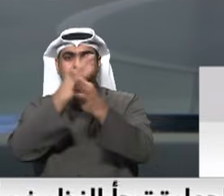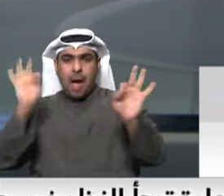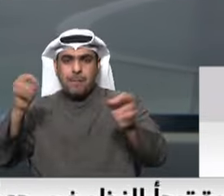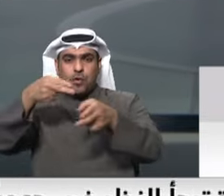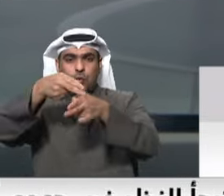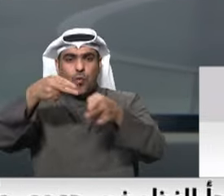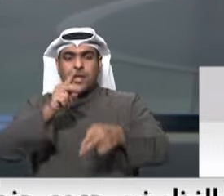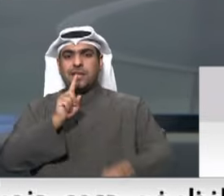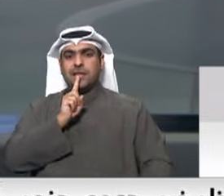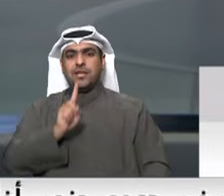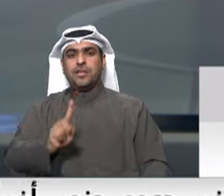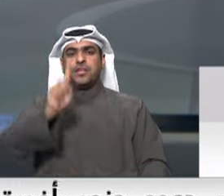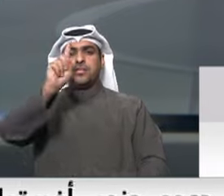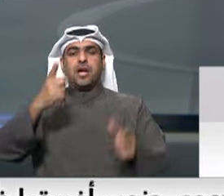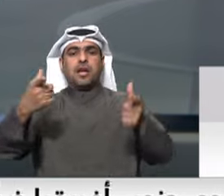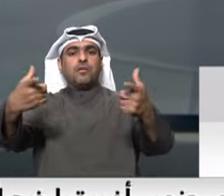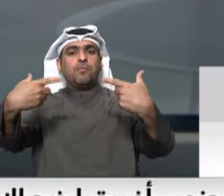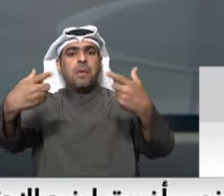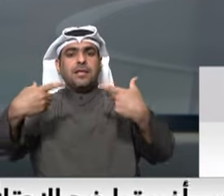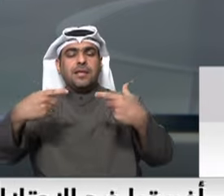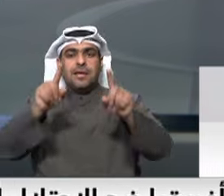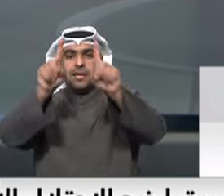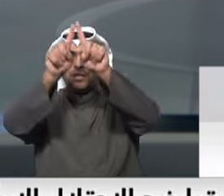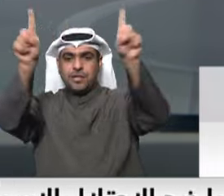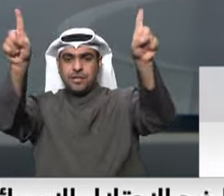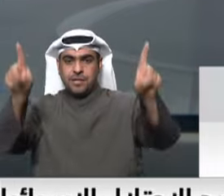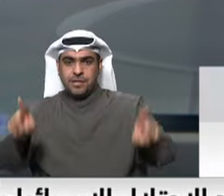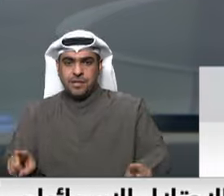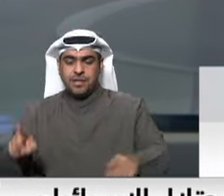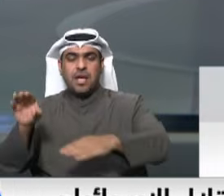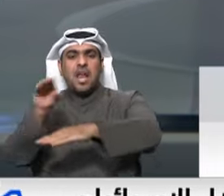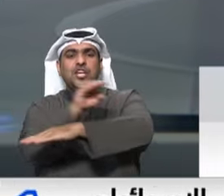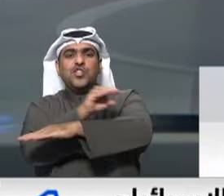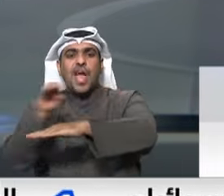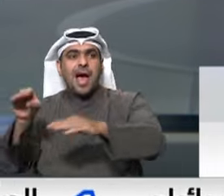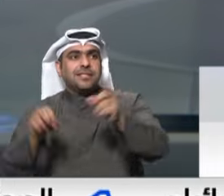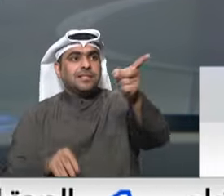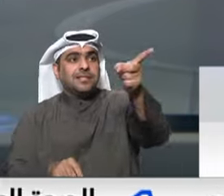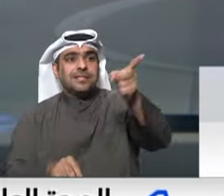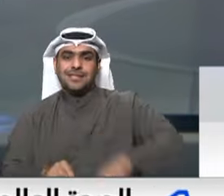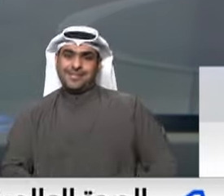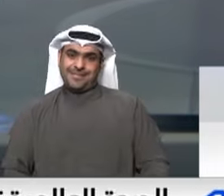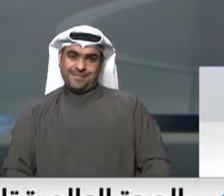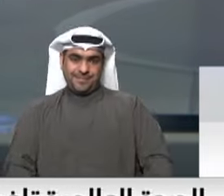الخدمة، تسهيلا على المواطنين في إنجاز معاملاتهم بكل سهولة ويسر.